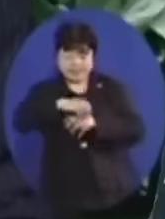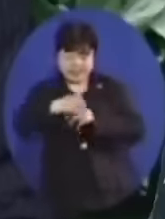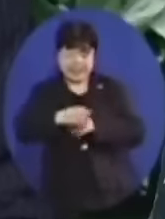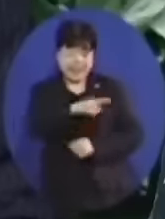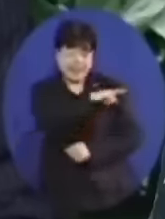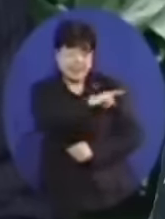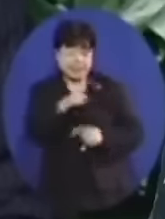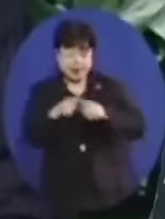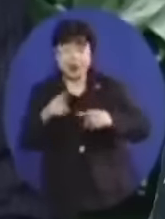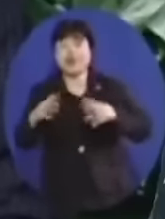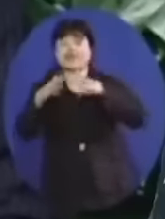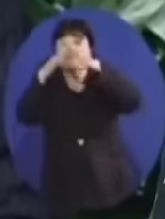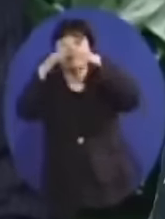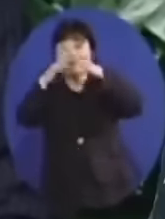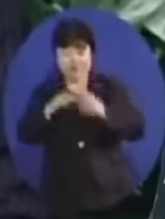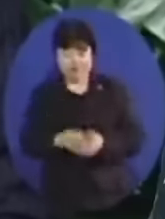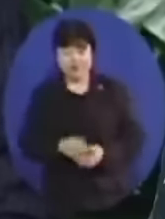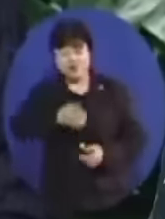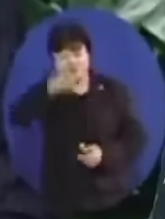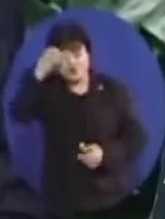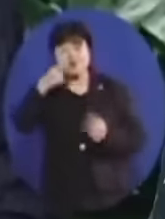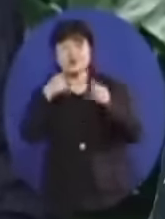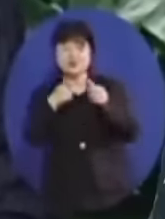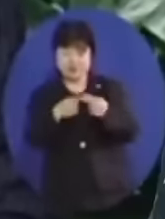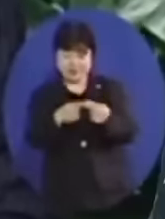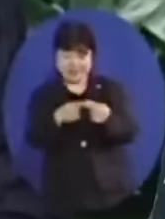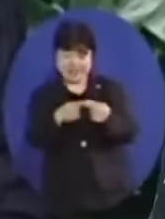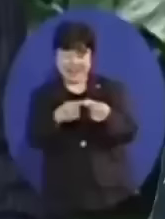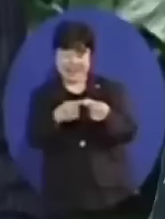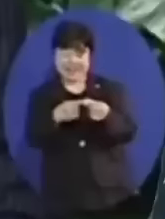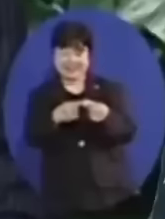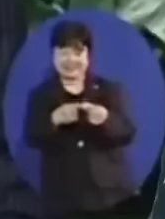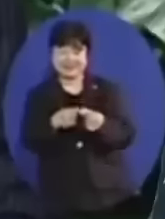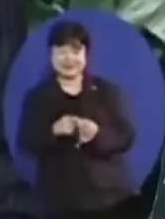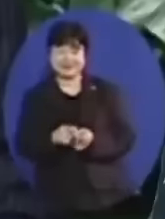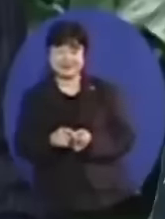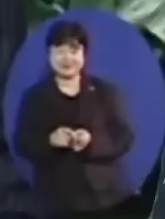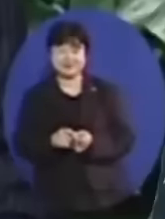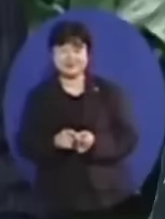세계 최고의 교회를 세우겠다, 그것이